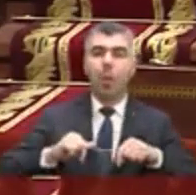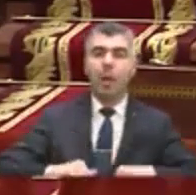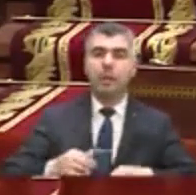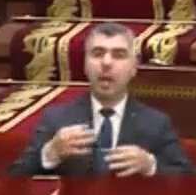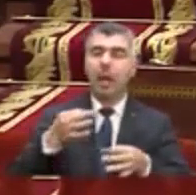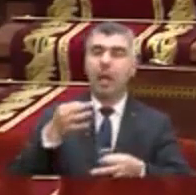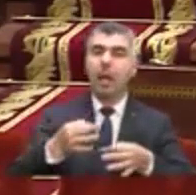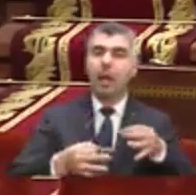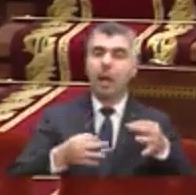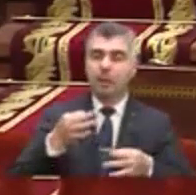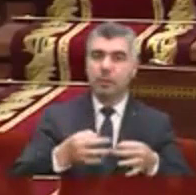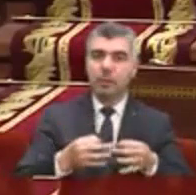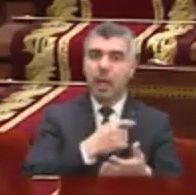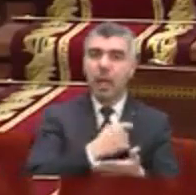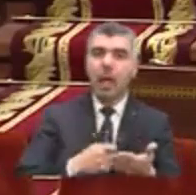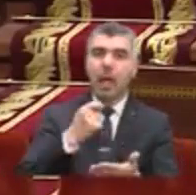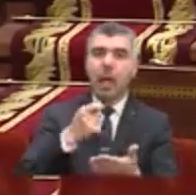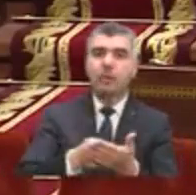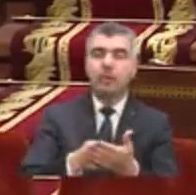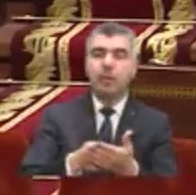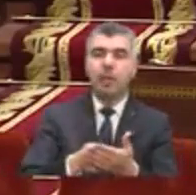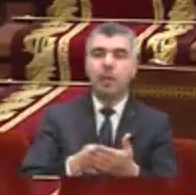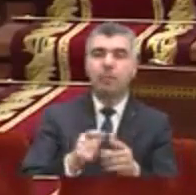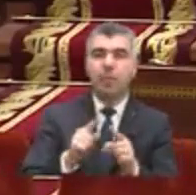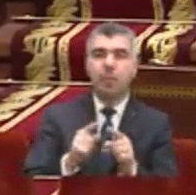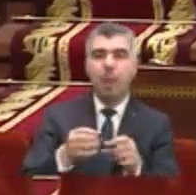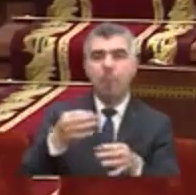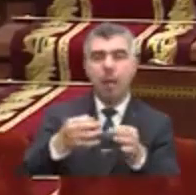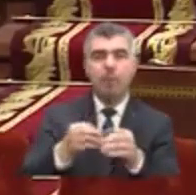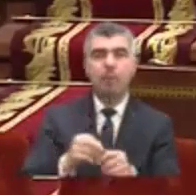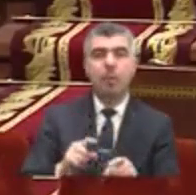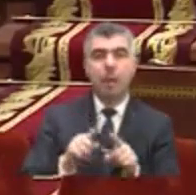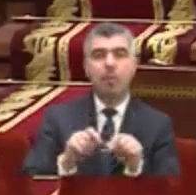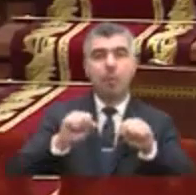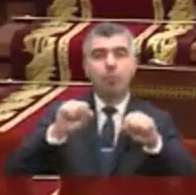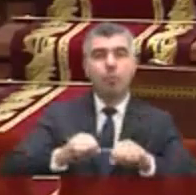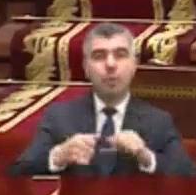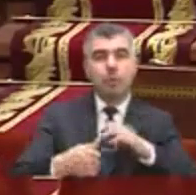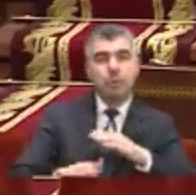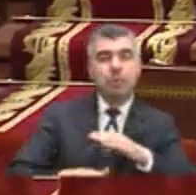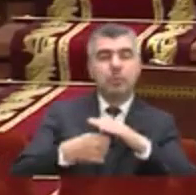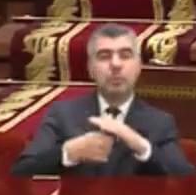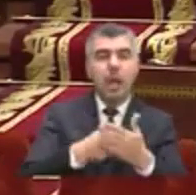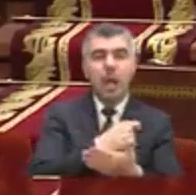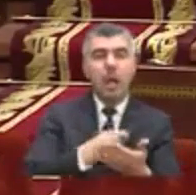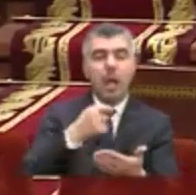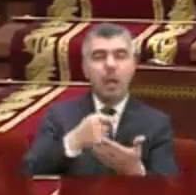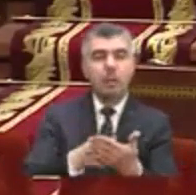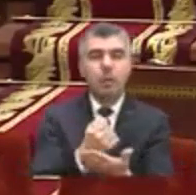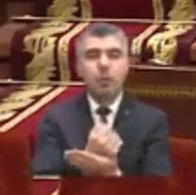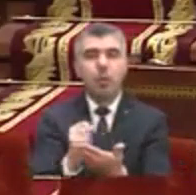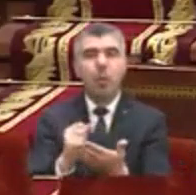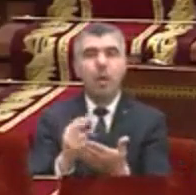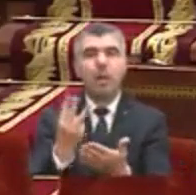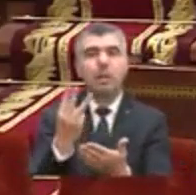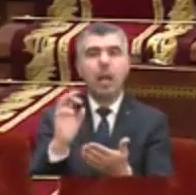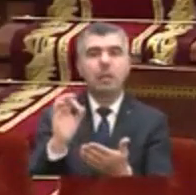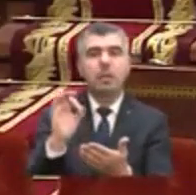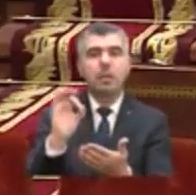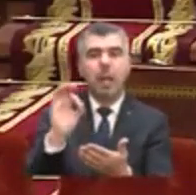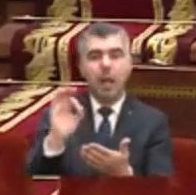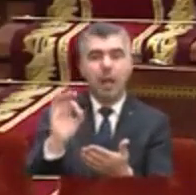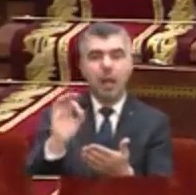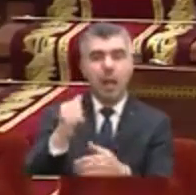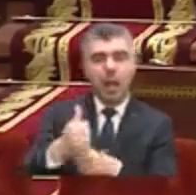انه كيدير القضاء في 30 سنه. اليوم المجلس على السلطه القضائيه تفطن لهذه المساله والغى السن ديال 30 سنه رجع ل 45